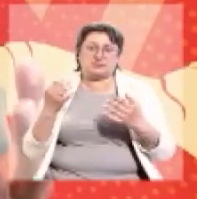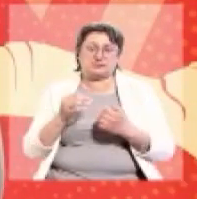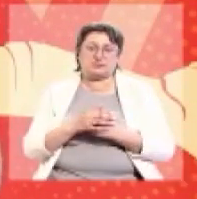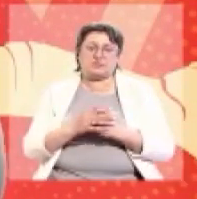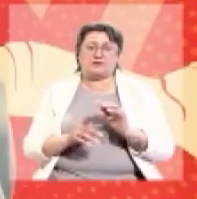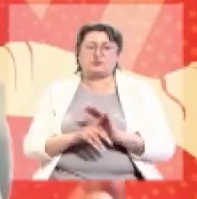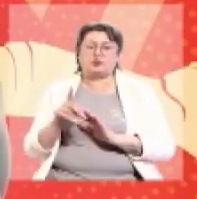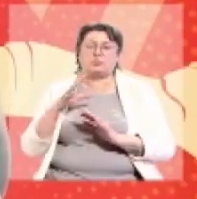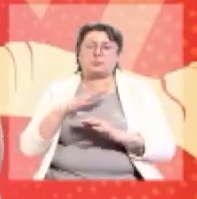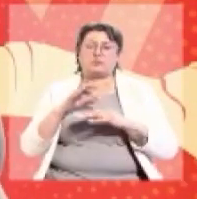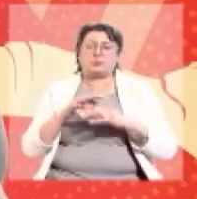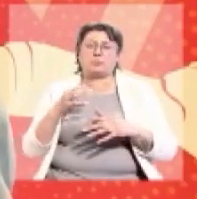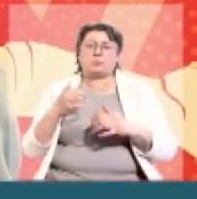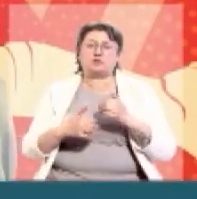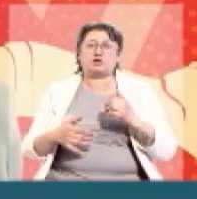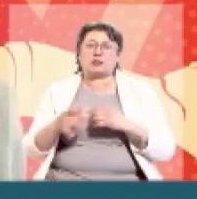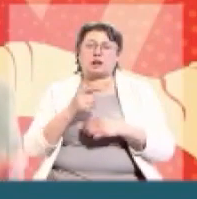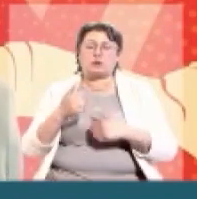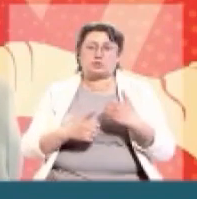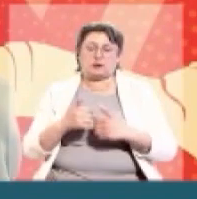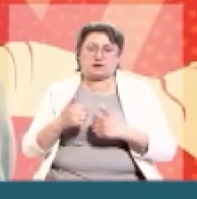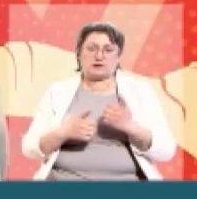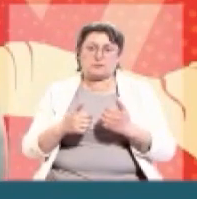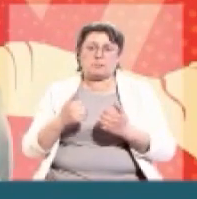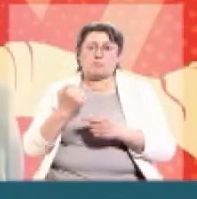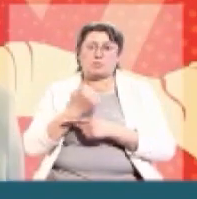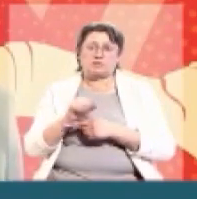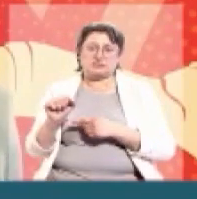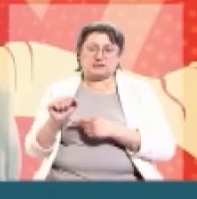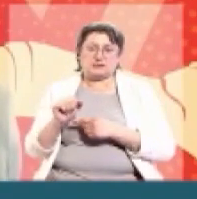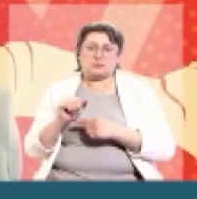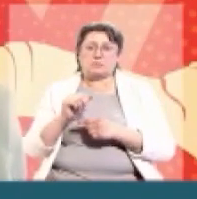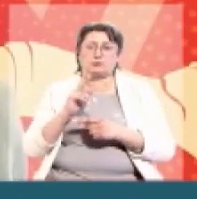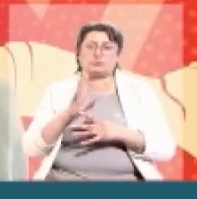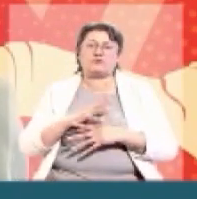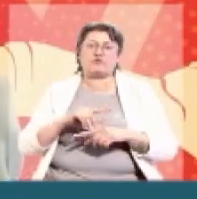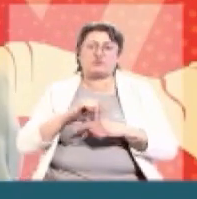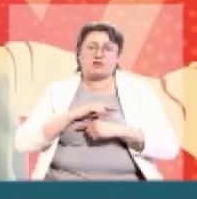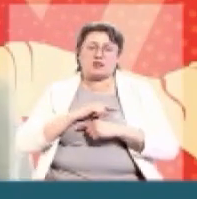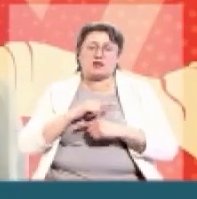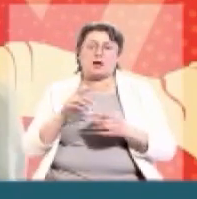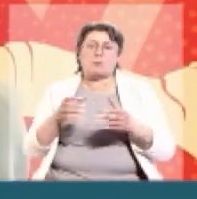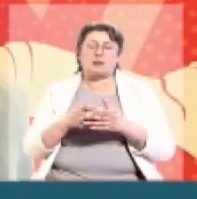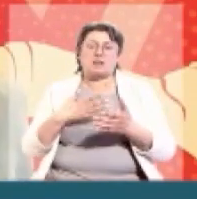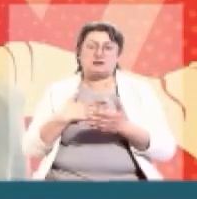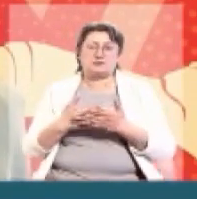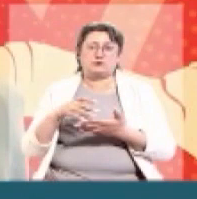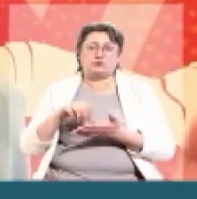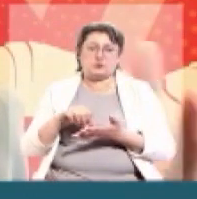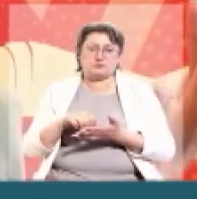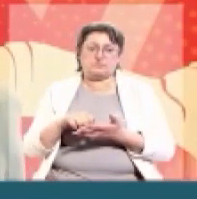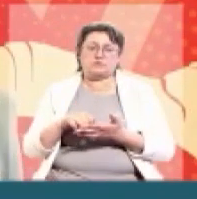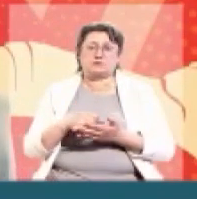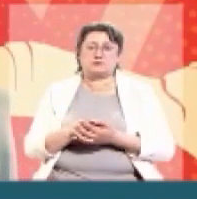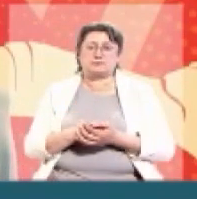асыға күтеді. Басында облысаралық турнир өтті. Жеңімпаздар финалда кездеседі. Командалар белсенді өнер көрсетуде. Бірінші кезек бұл өңірлер